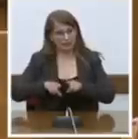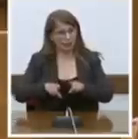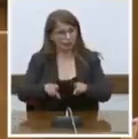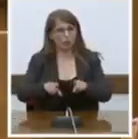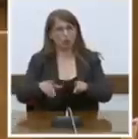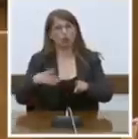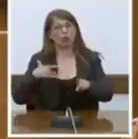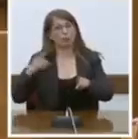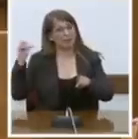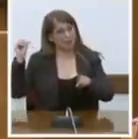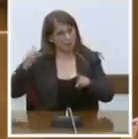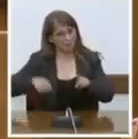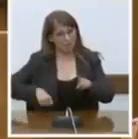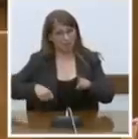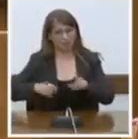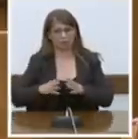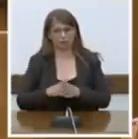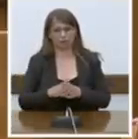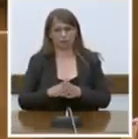υπέρ